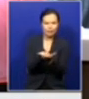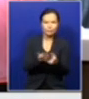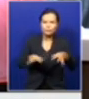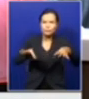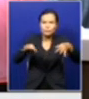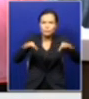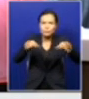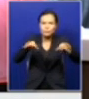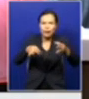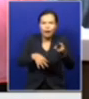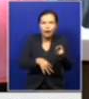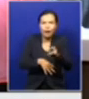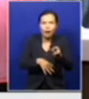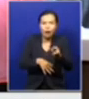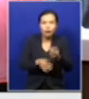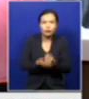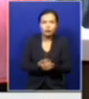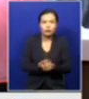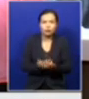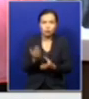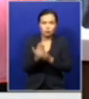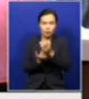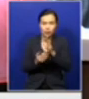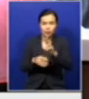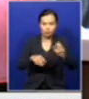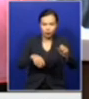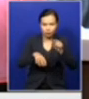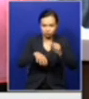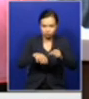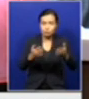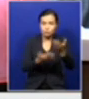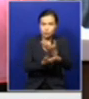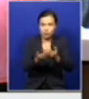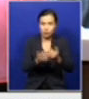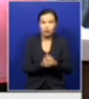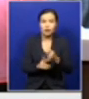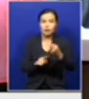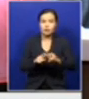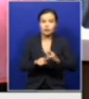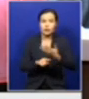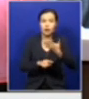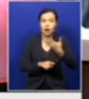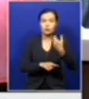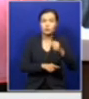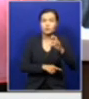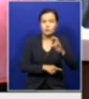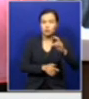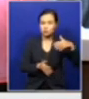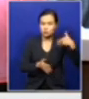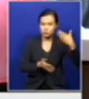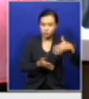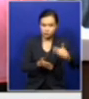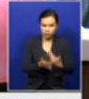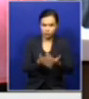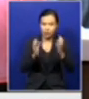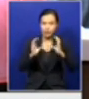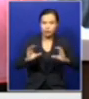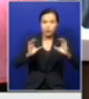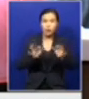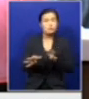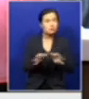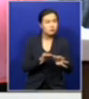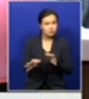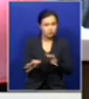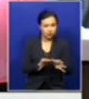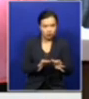ที่ให้สภาพิจารณาตั้งแต่วันที่17 พฤษภาคมที่ผ่านมาค่ะจนถึงวันนี้ค่ะรัฐบาลก็ได้ชี้แจงเพียงแ